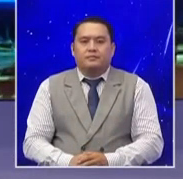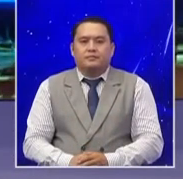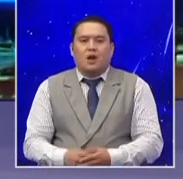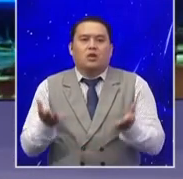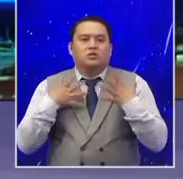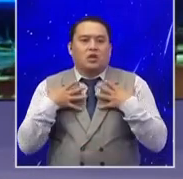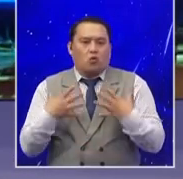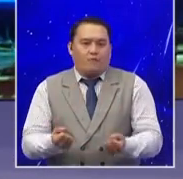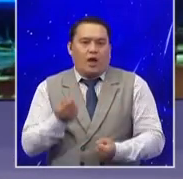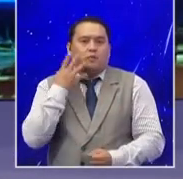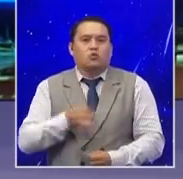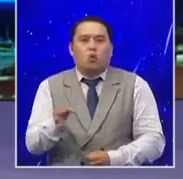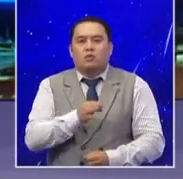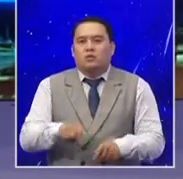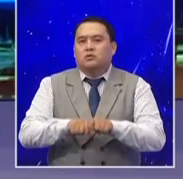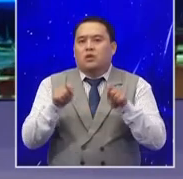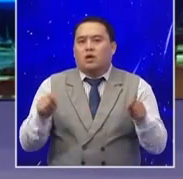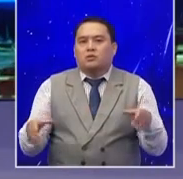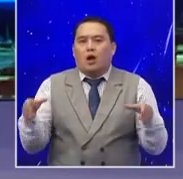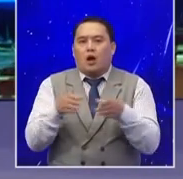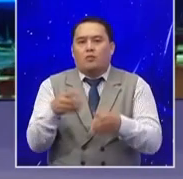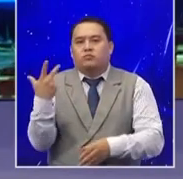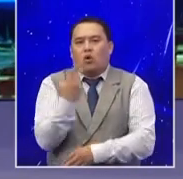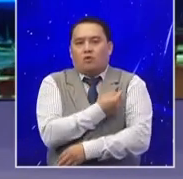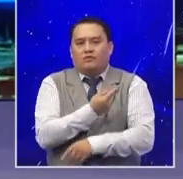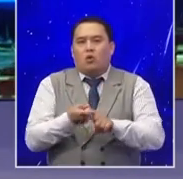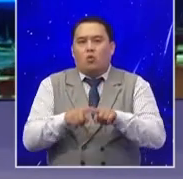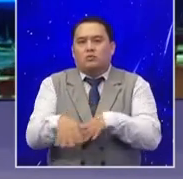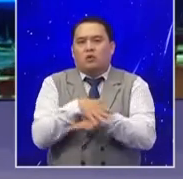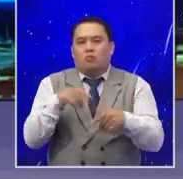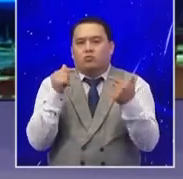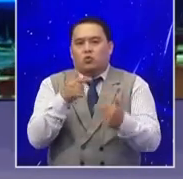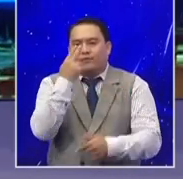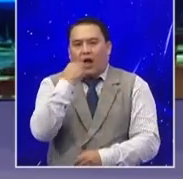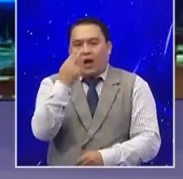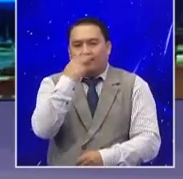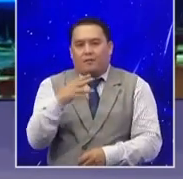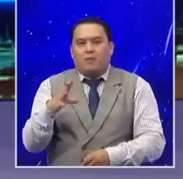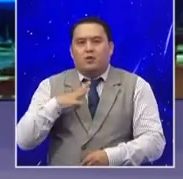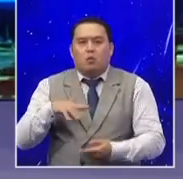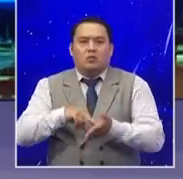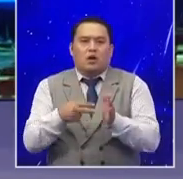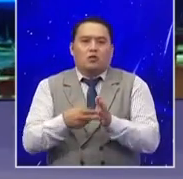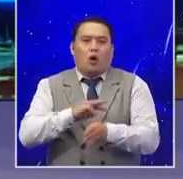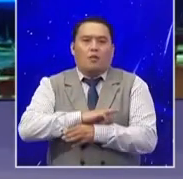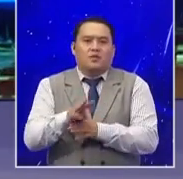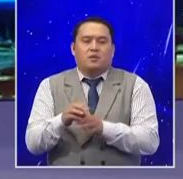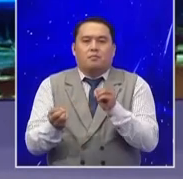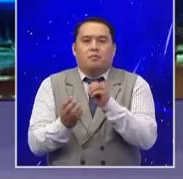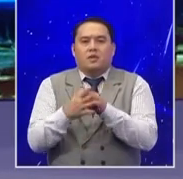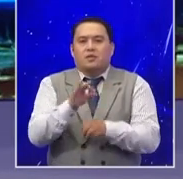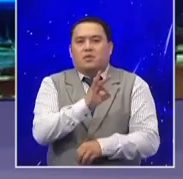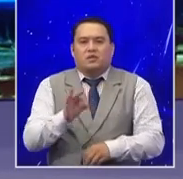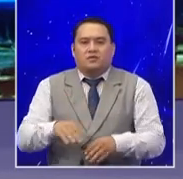Для здоровья. В Алматинской области стартовала кампания по иммунизации населения против гриппа. Вакцинация планирует охватить по меньшей мере